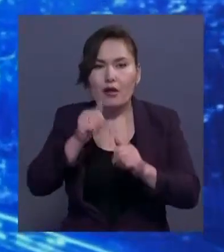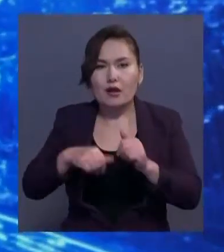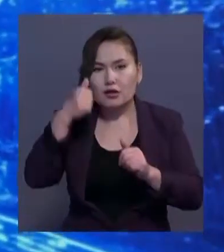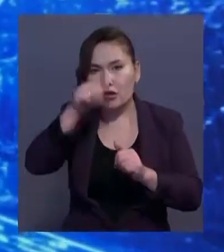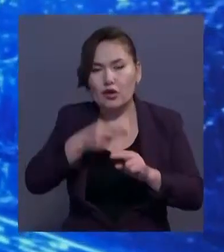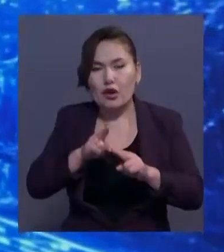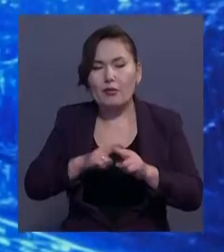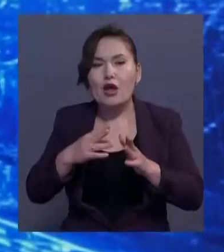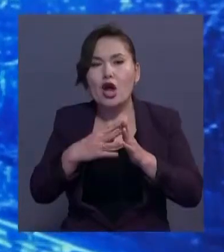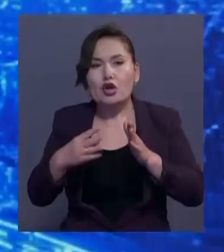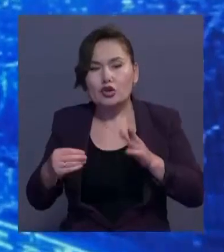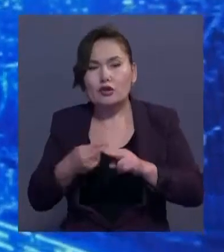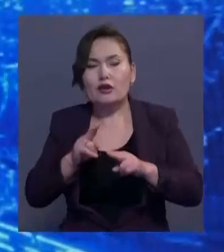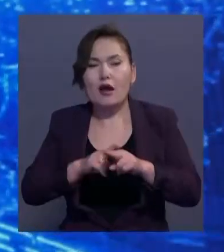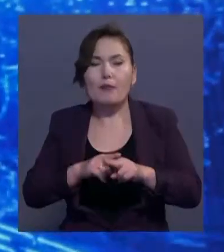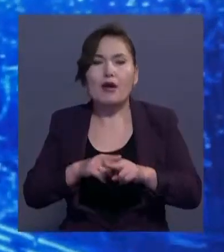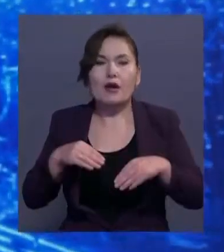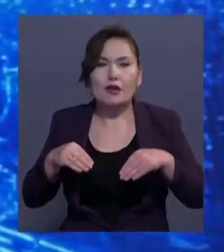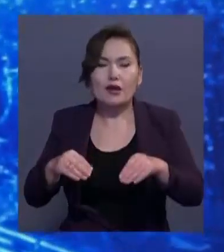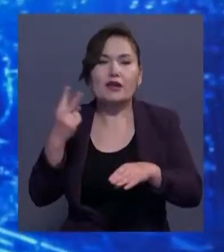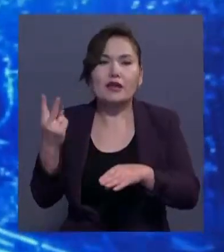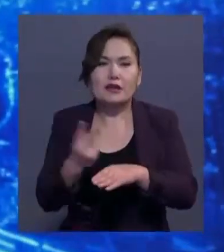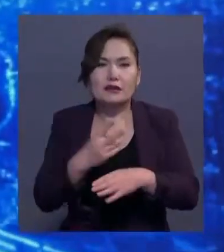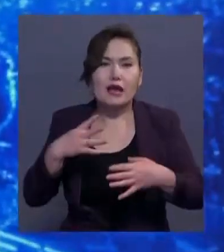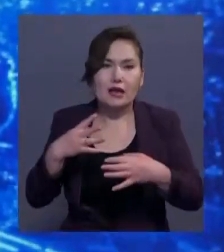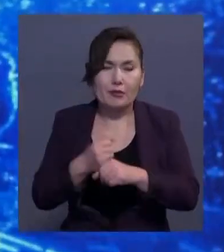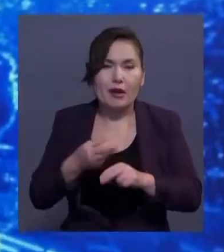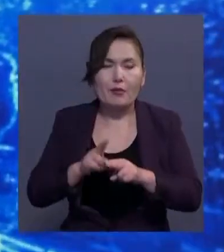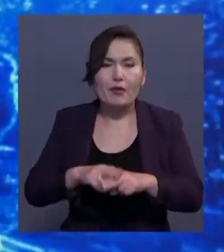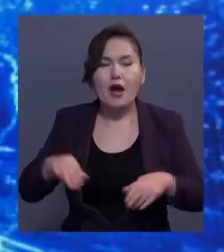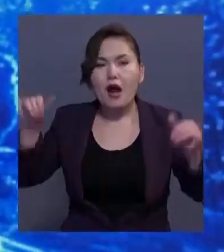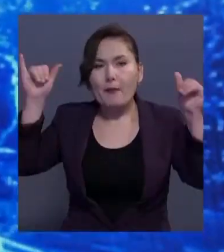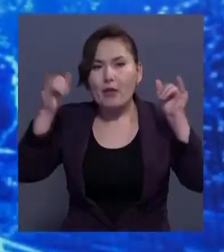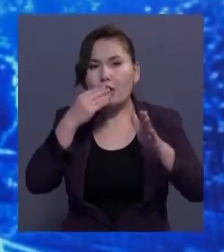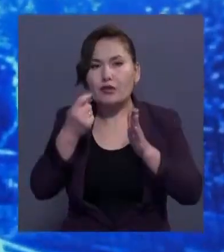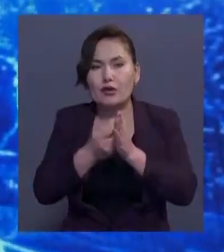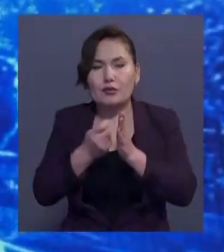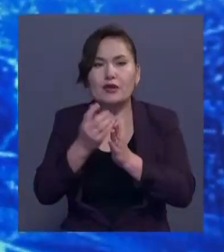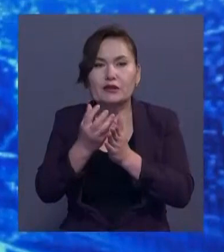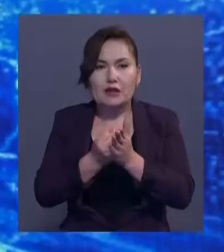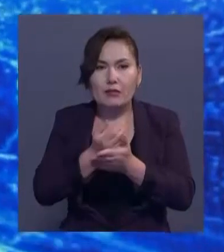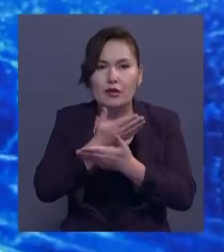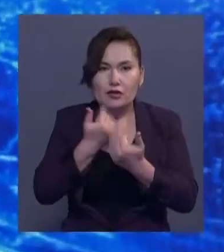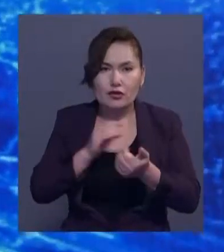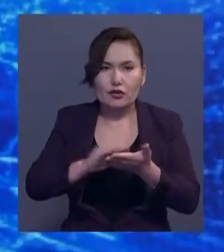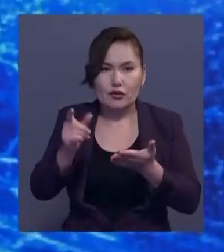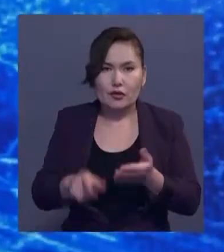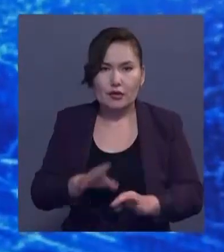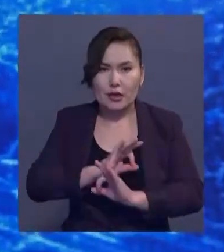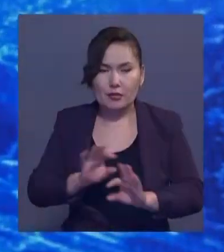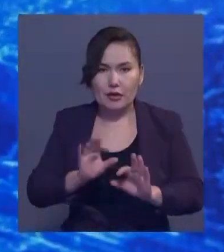жүзім алқабы 2 есеге кеміген. Мал азығын дайындауда да қиындықтар көп. Тақырыпты тілшіміз